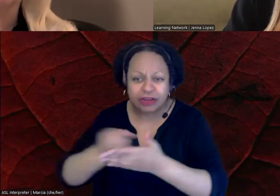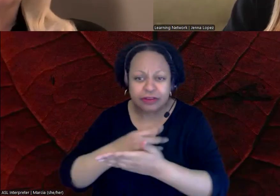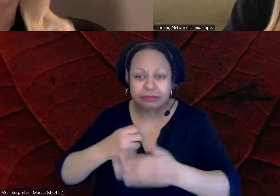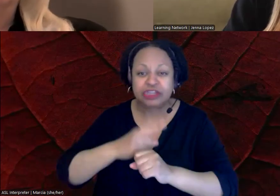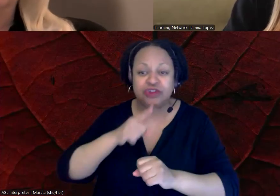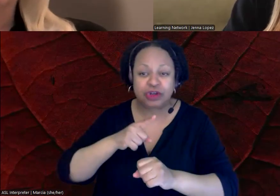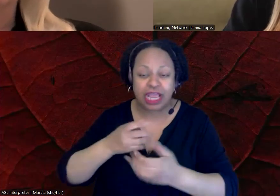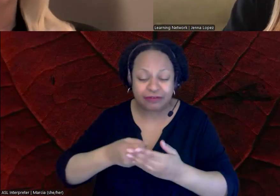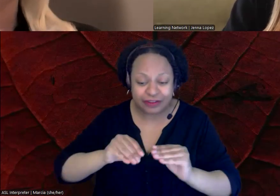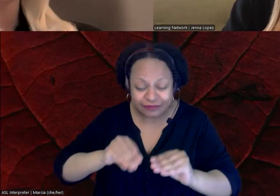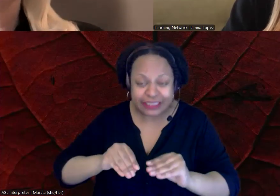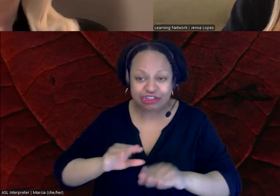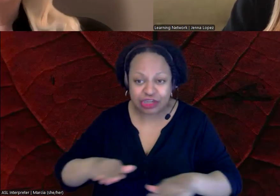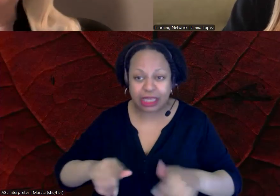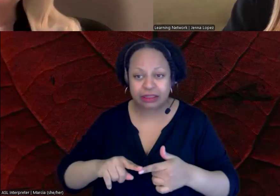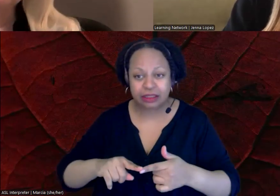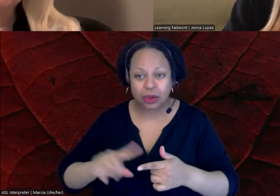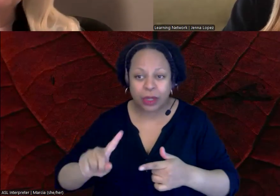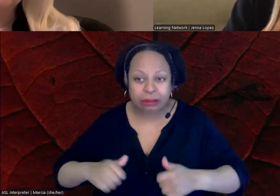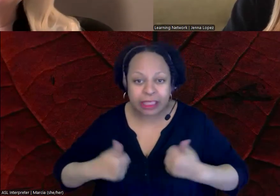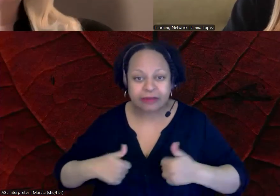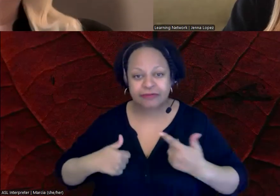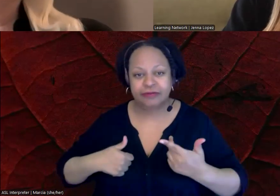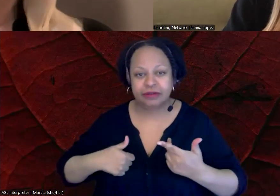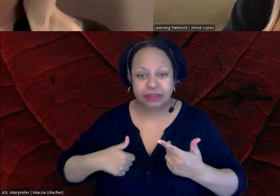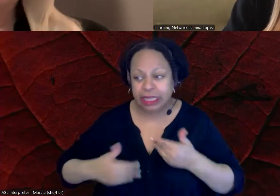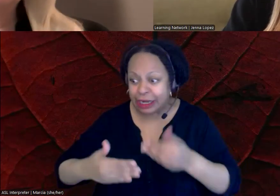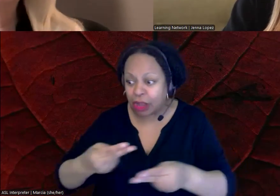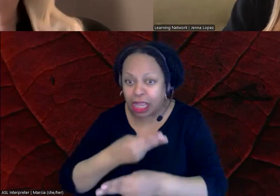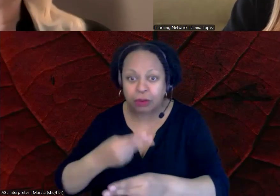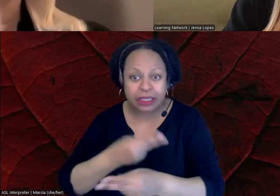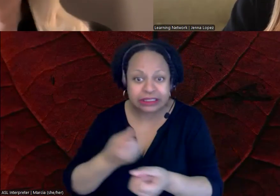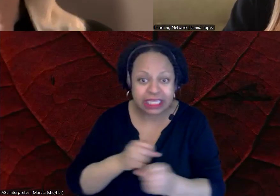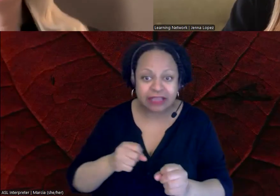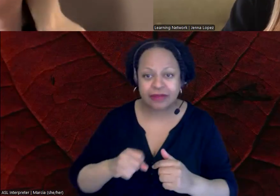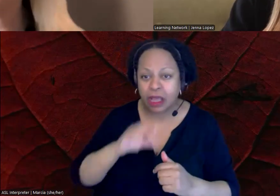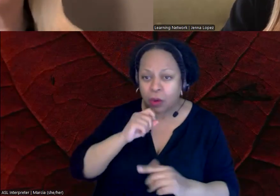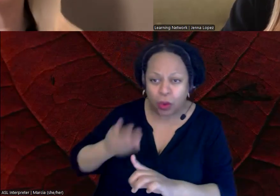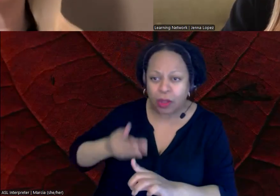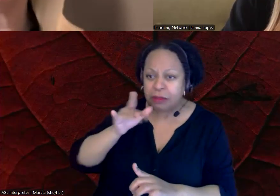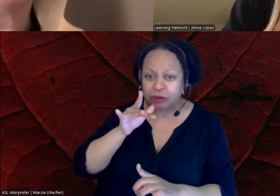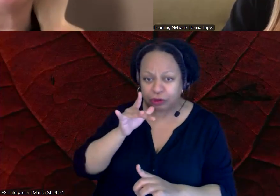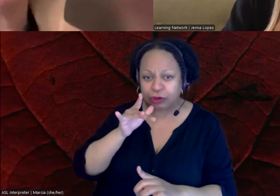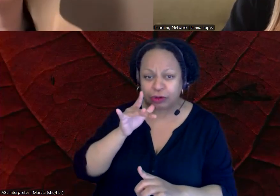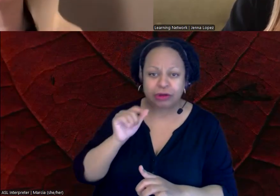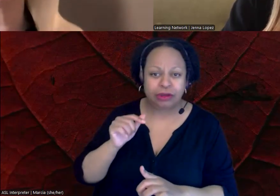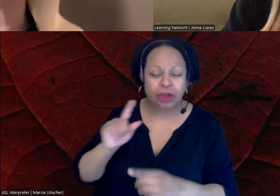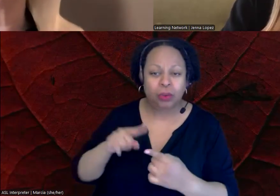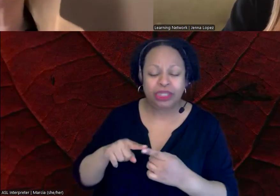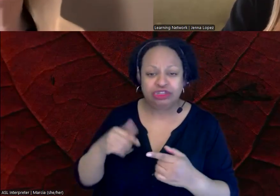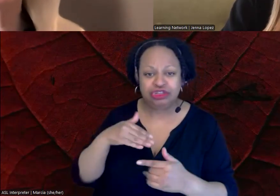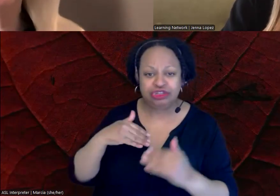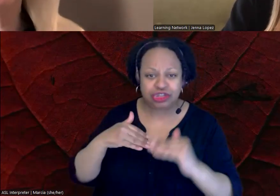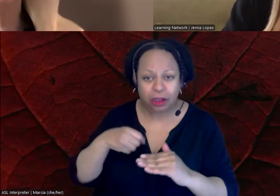est l'âge avec lequel vous avez l'enfant, c'est-à-dire quel âge avez-vous, est-ce que votre mère